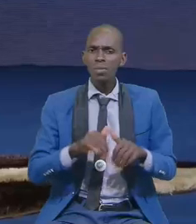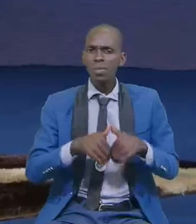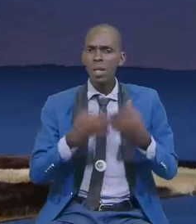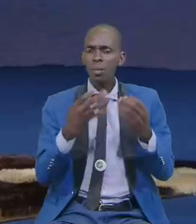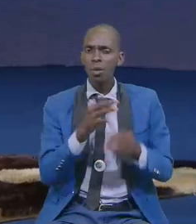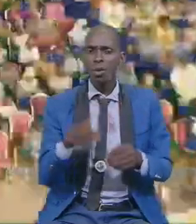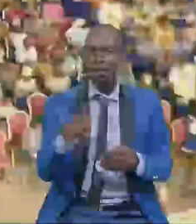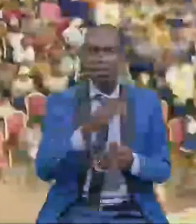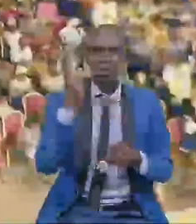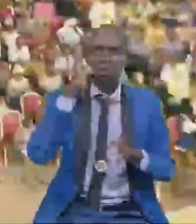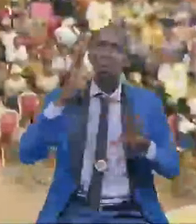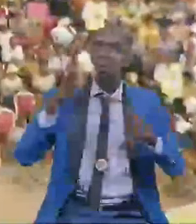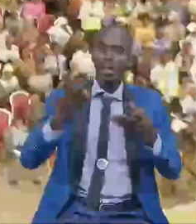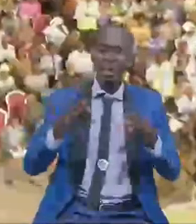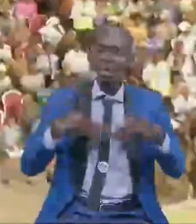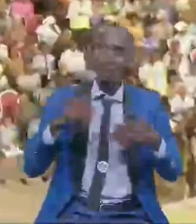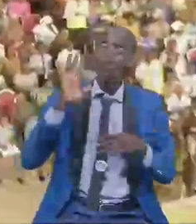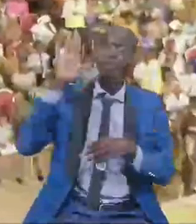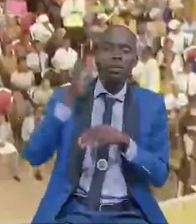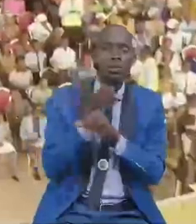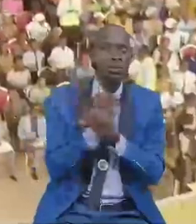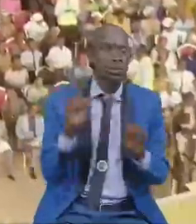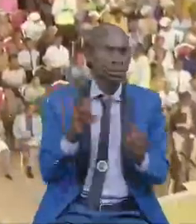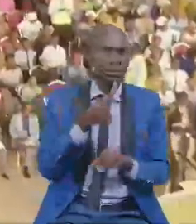Combien veulent venir pour son salut?